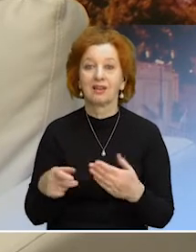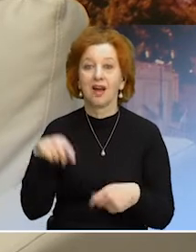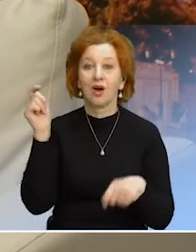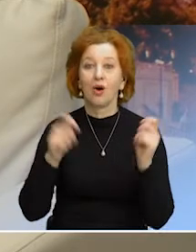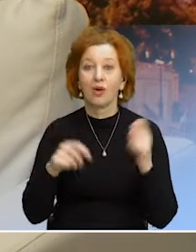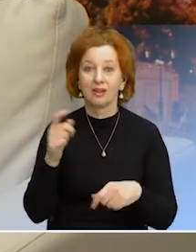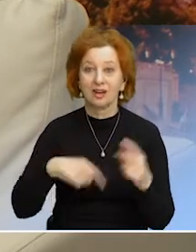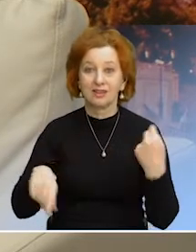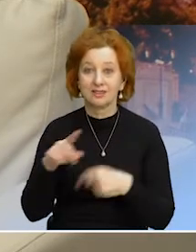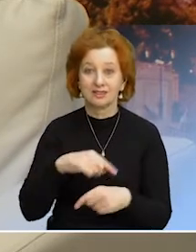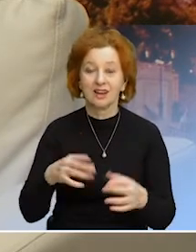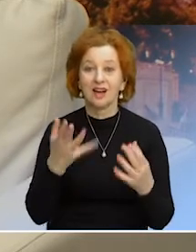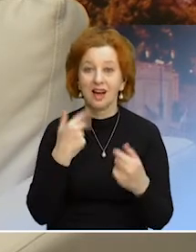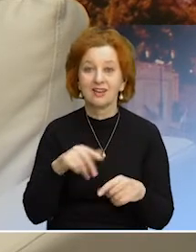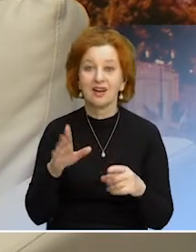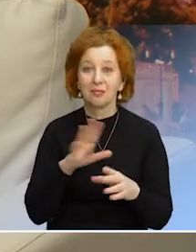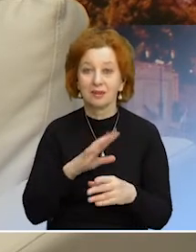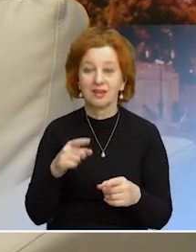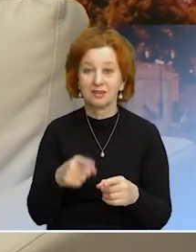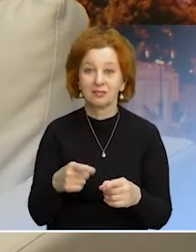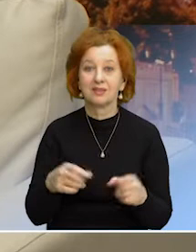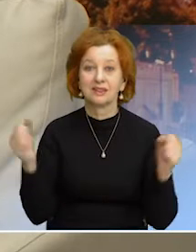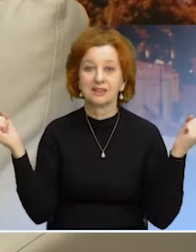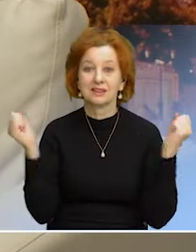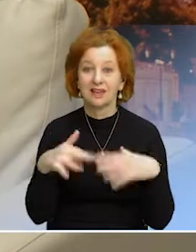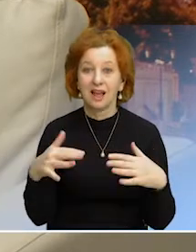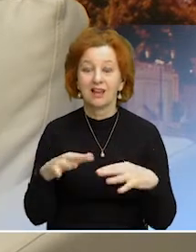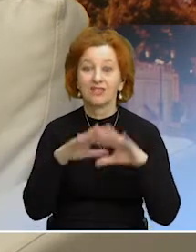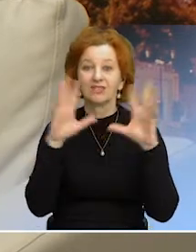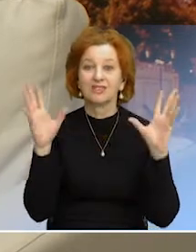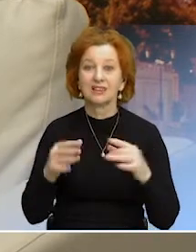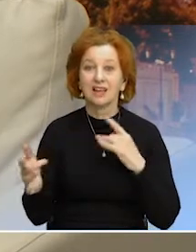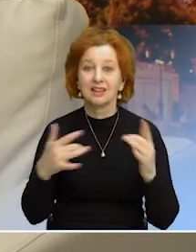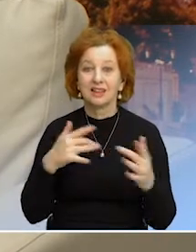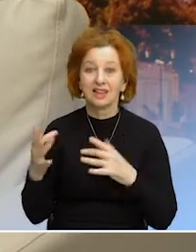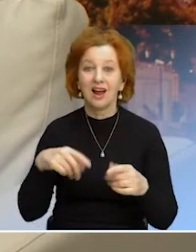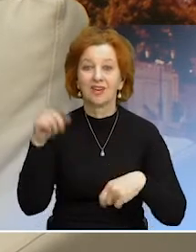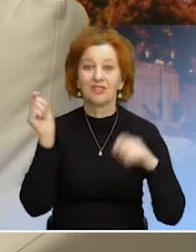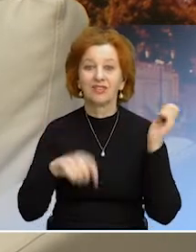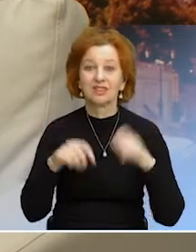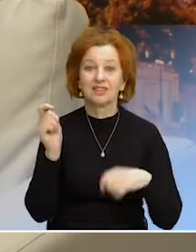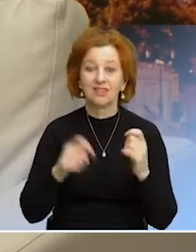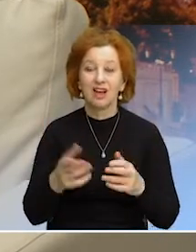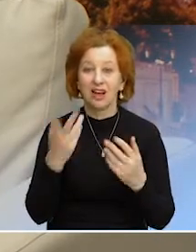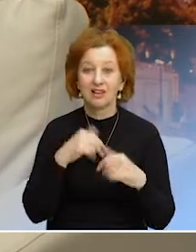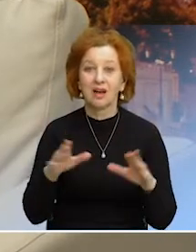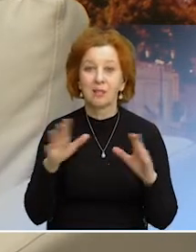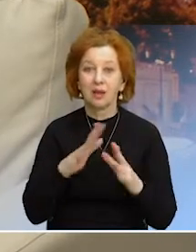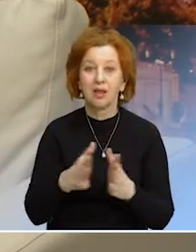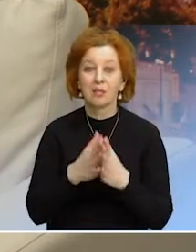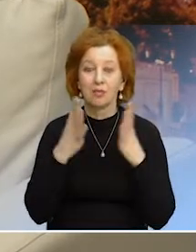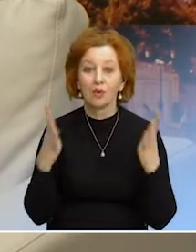состоялось конгресс «Осетеж» состоялся, когда съехались вообще все театры, все фестивали. А тогда